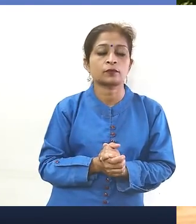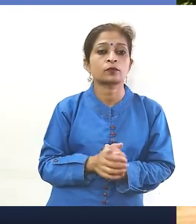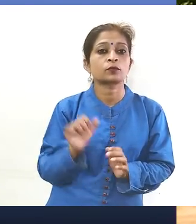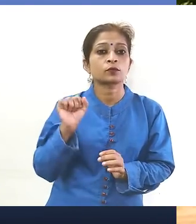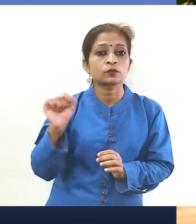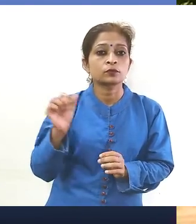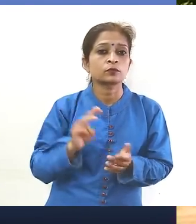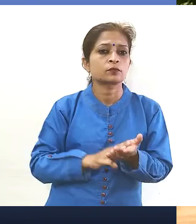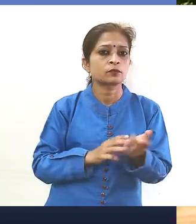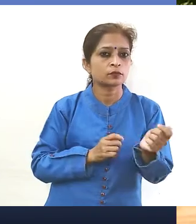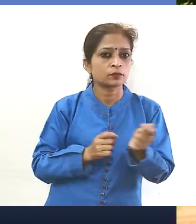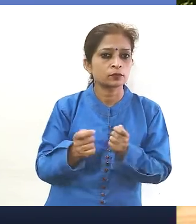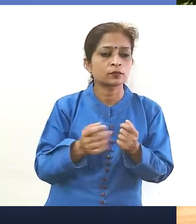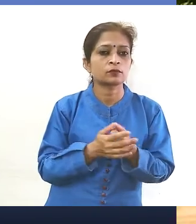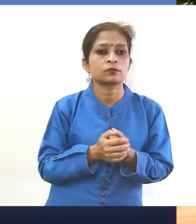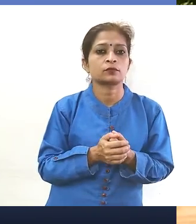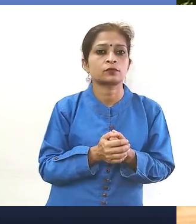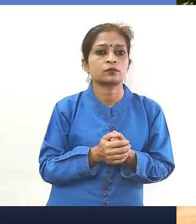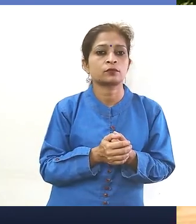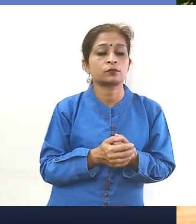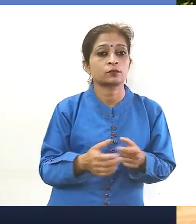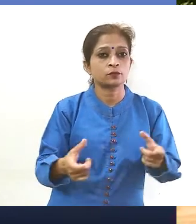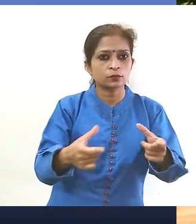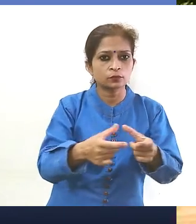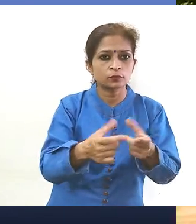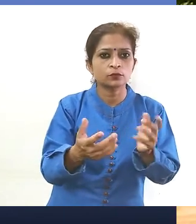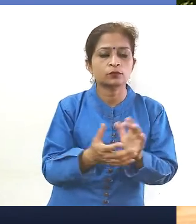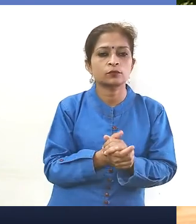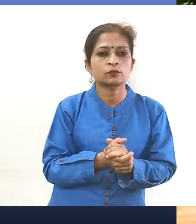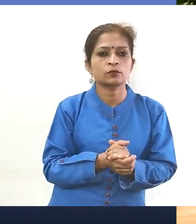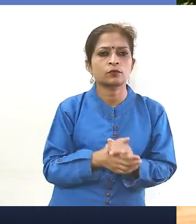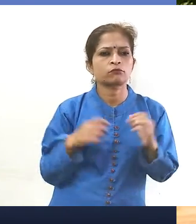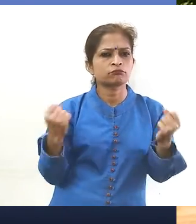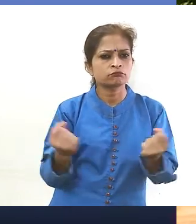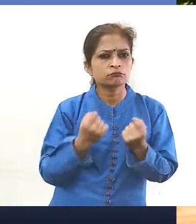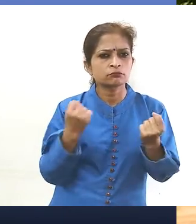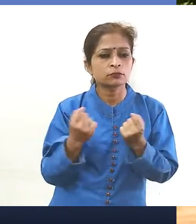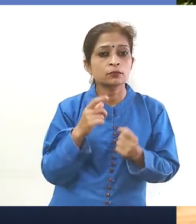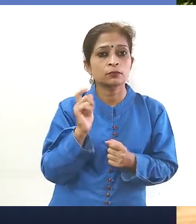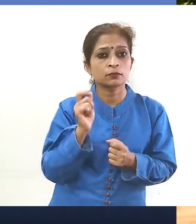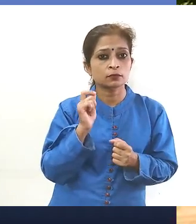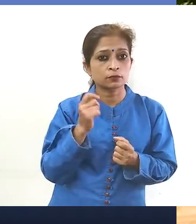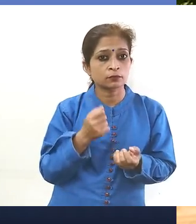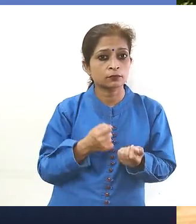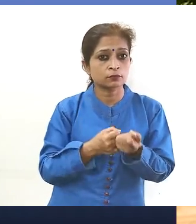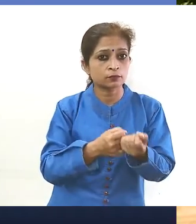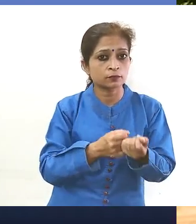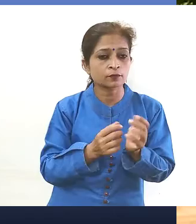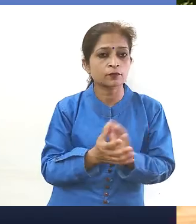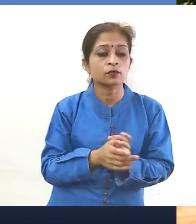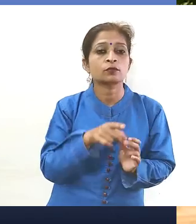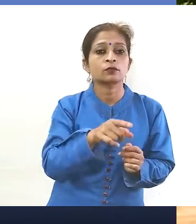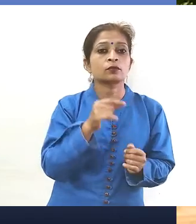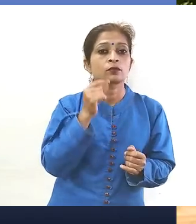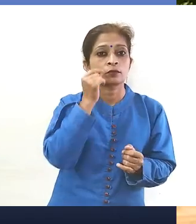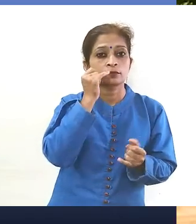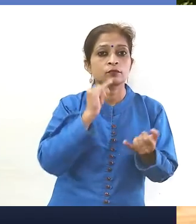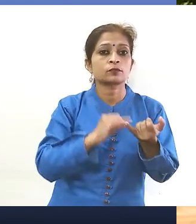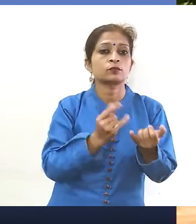उसके प्रबंधक में जो एक निस्वार्थ निष्काम दिव्य सेवा दे रहे हैं, ऐसे श्री सुनील जी